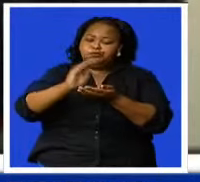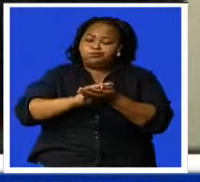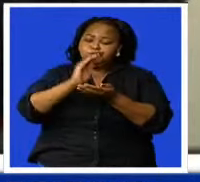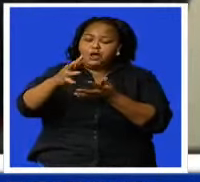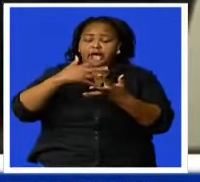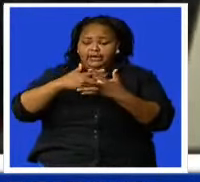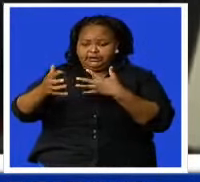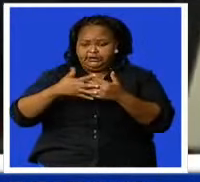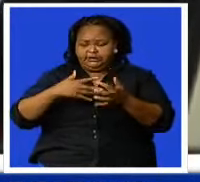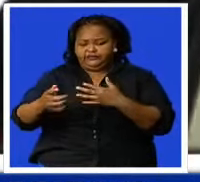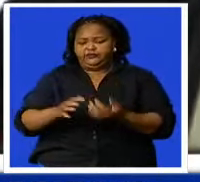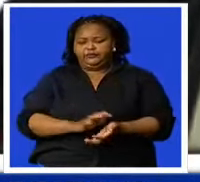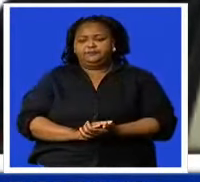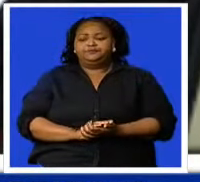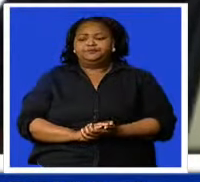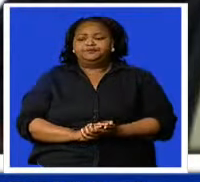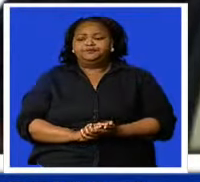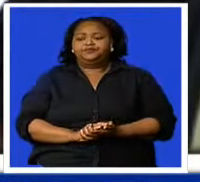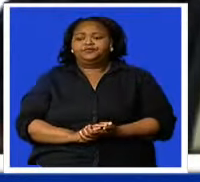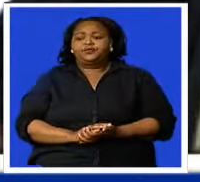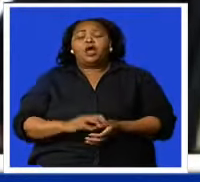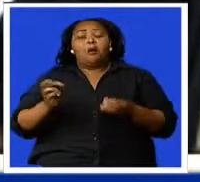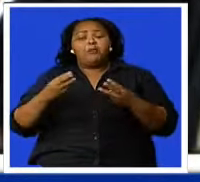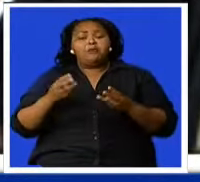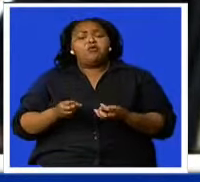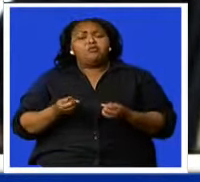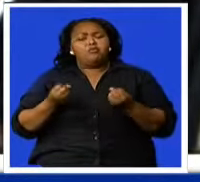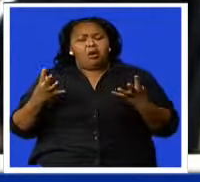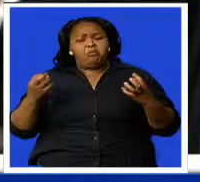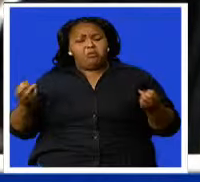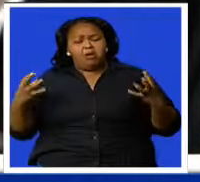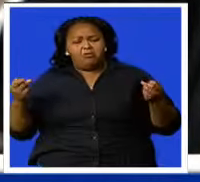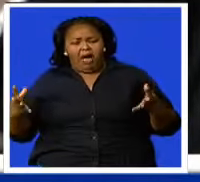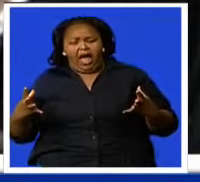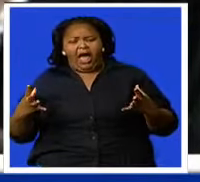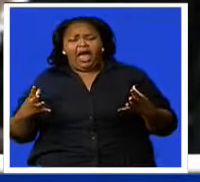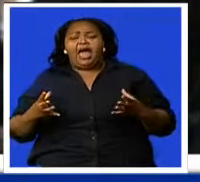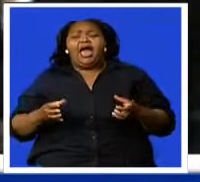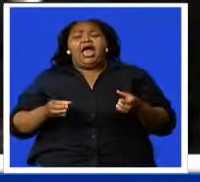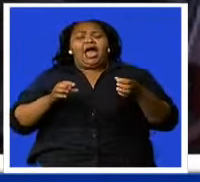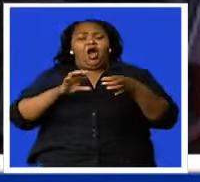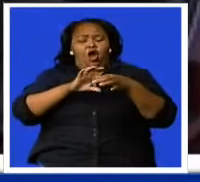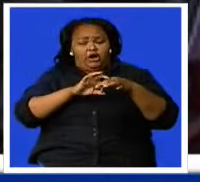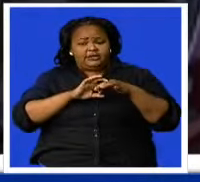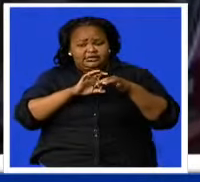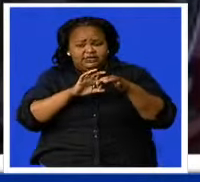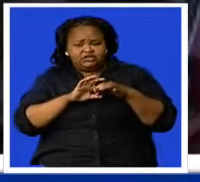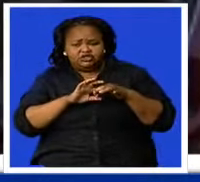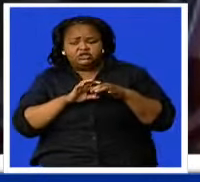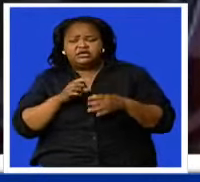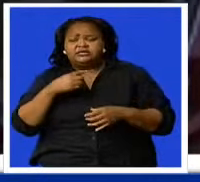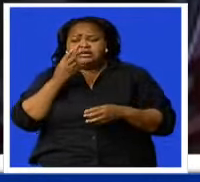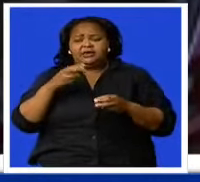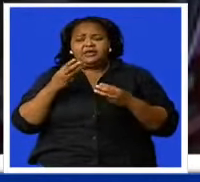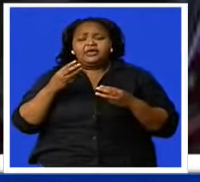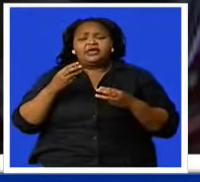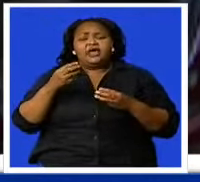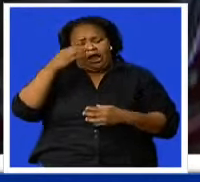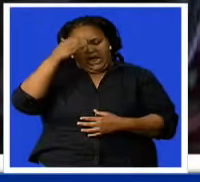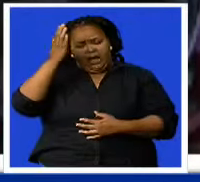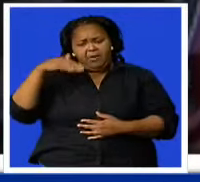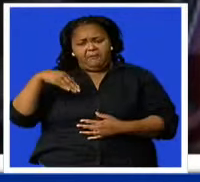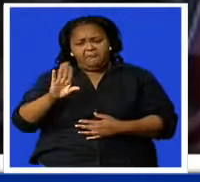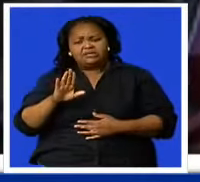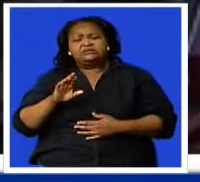Njengoba banza abantu netinhlangano labacucutela uhulumende ukuthi akagule Tindzaba tekuhlukubeteka ngetebulili njengesehlakalo